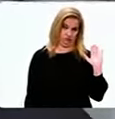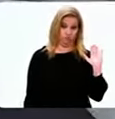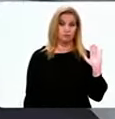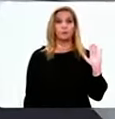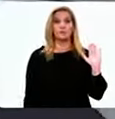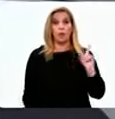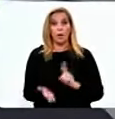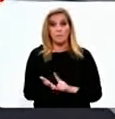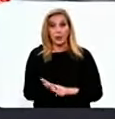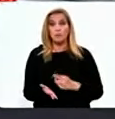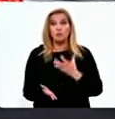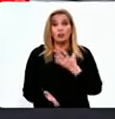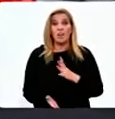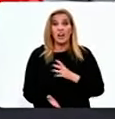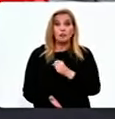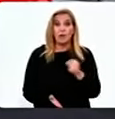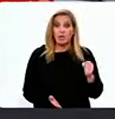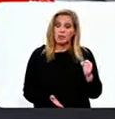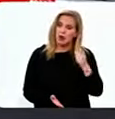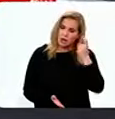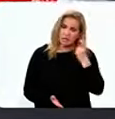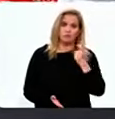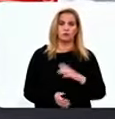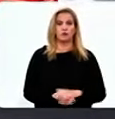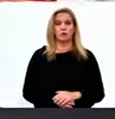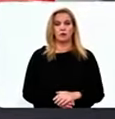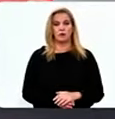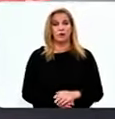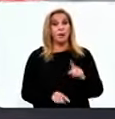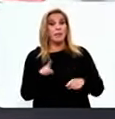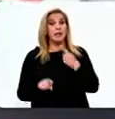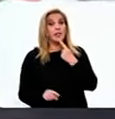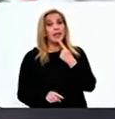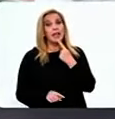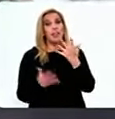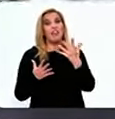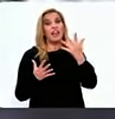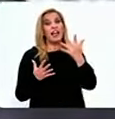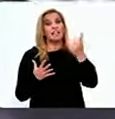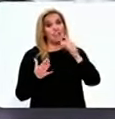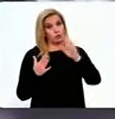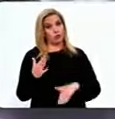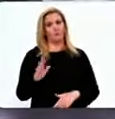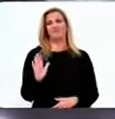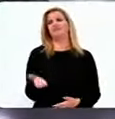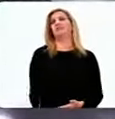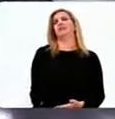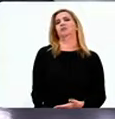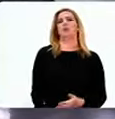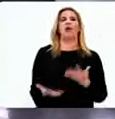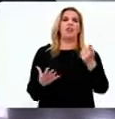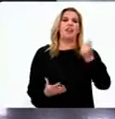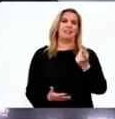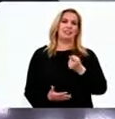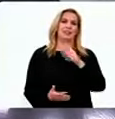προβληματίσει τα σοβαρά στελέχη της αριστεράς. Αλλά κάποιοι λέγανε μονοψήφιο, Δημήτρη. Λέγανε για ποιο. Και δεν υπάρχει καλά τώρα. Αυτοί που λέγανε για μονοψήφιο ήταν τα παπαγαλάκια της κυβέρνησης. Να